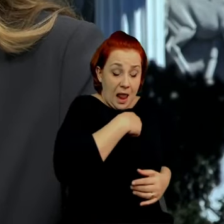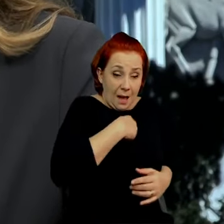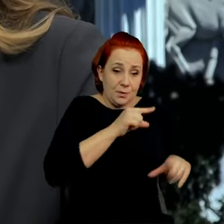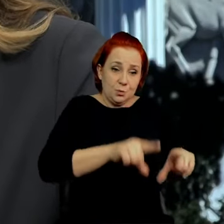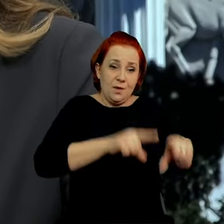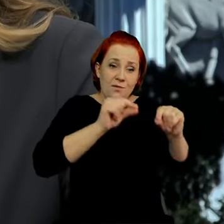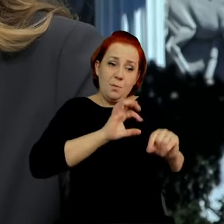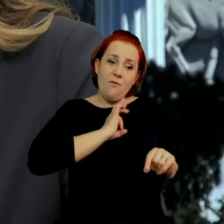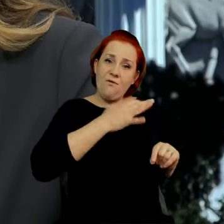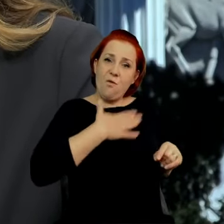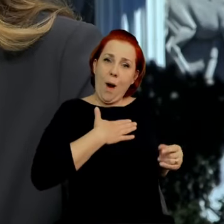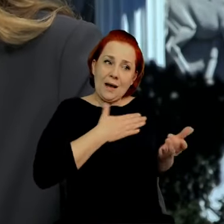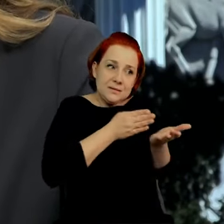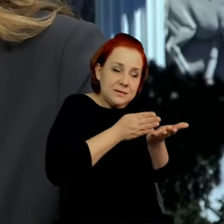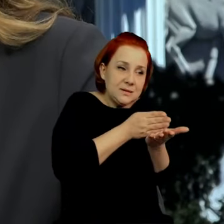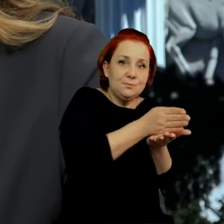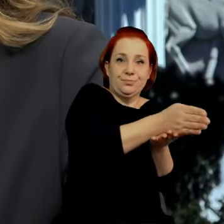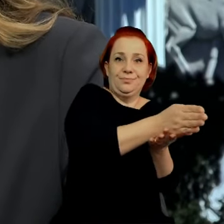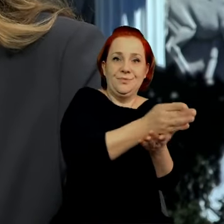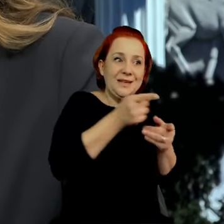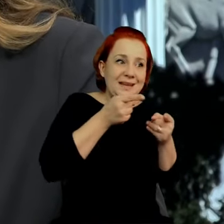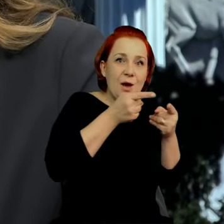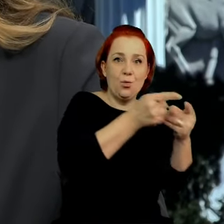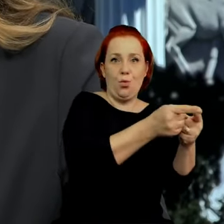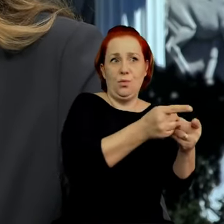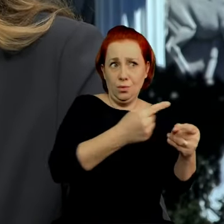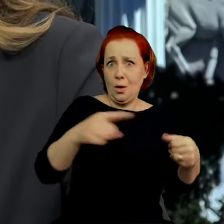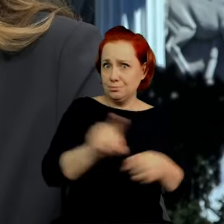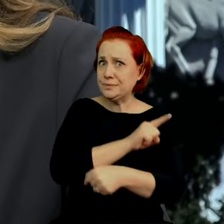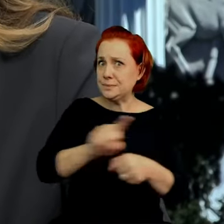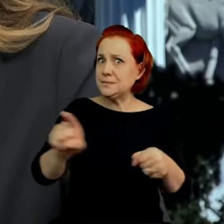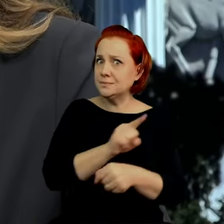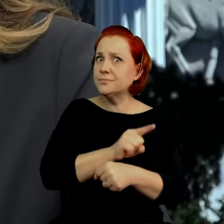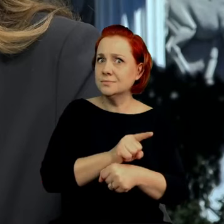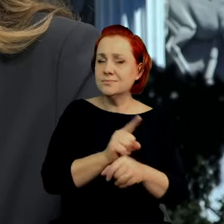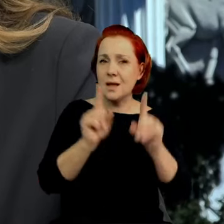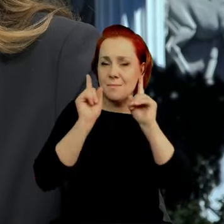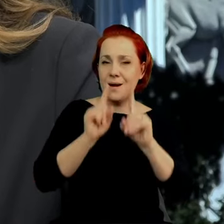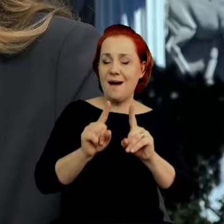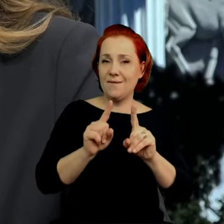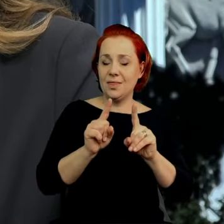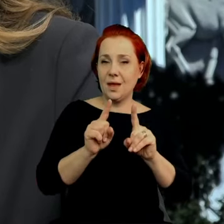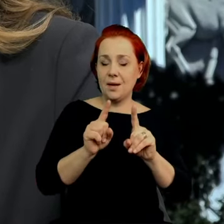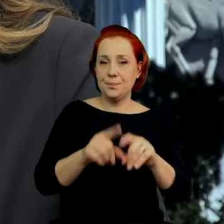drogę. I tak, to jest ryzykowne, bo to jest skok na głęboką wodę po prostu, tak? I